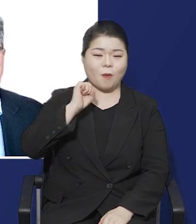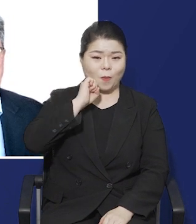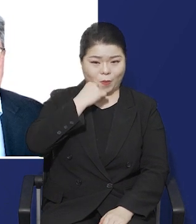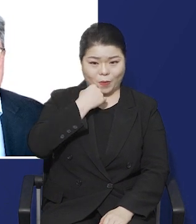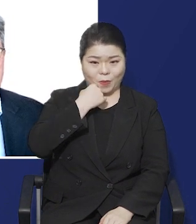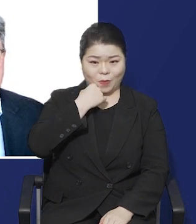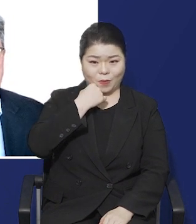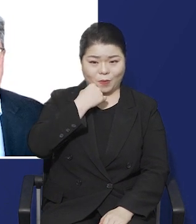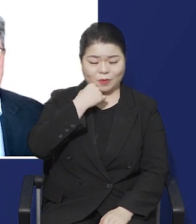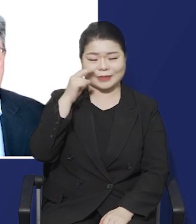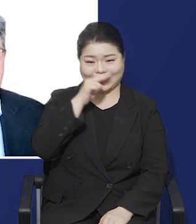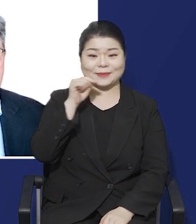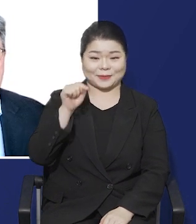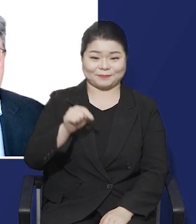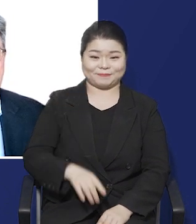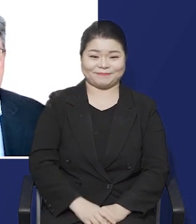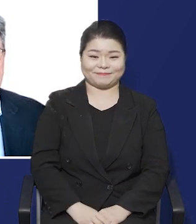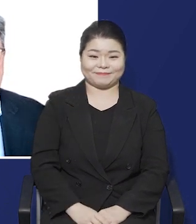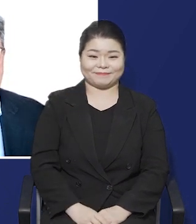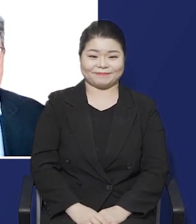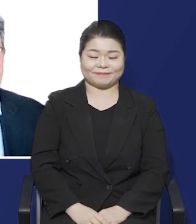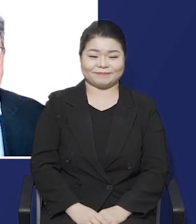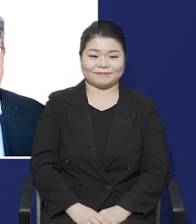없음의 단점이라고 볼 수 있습니다.